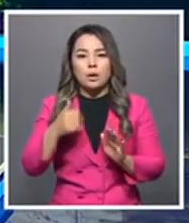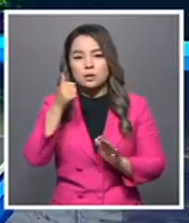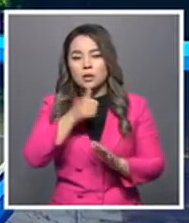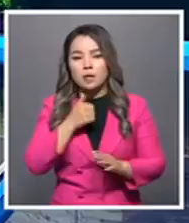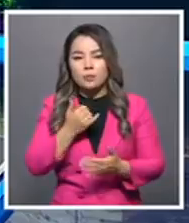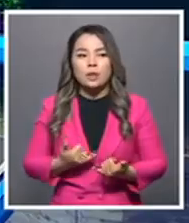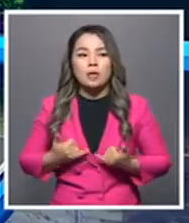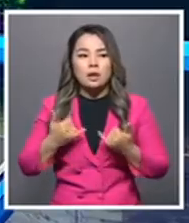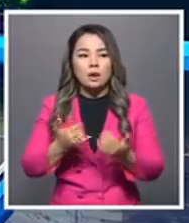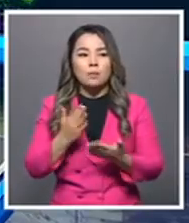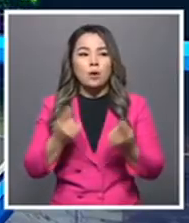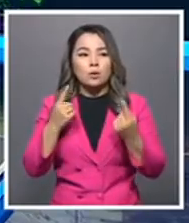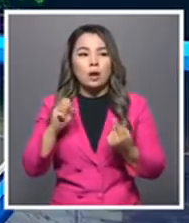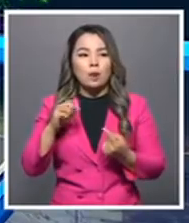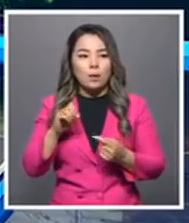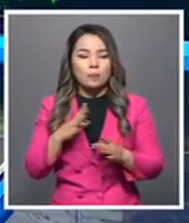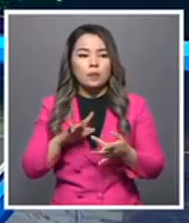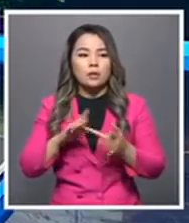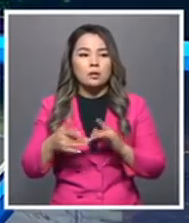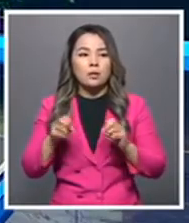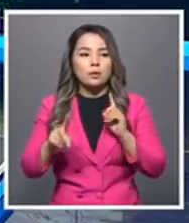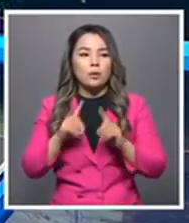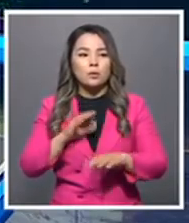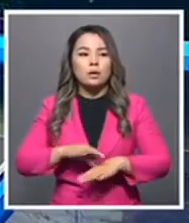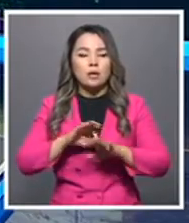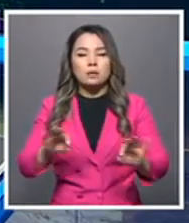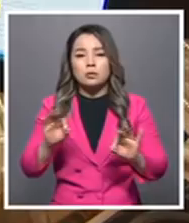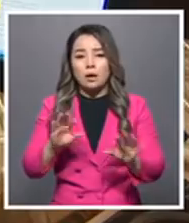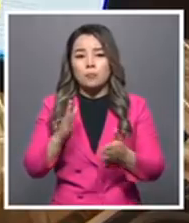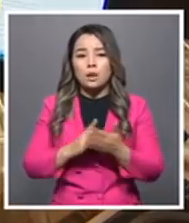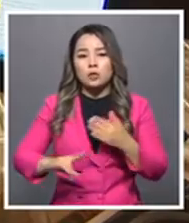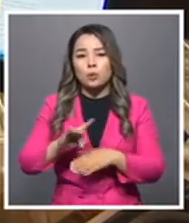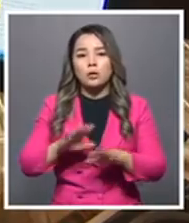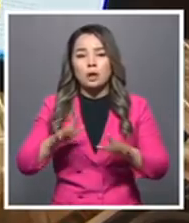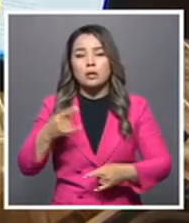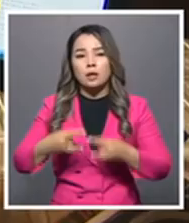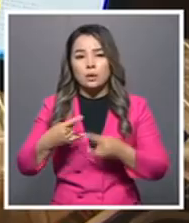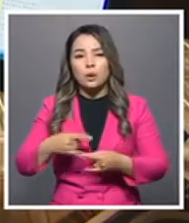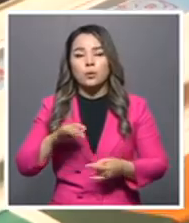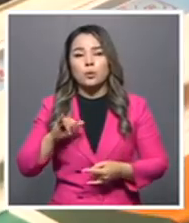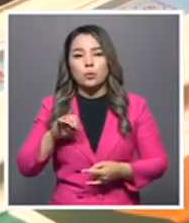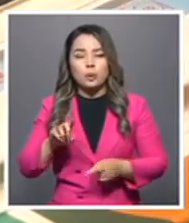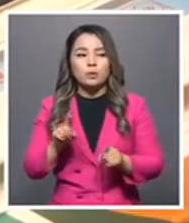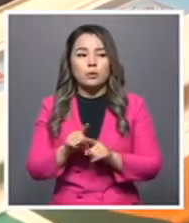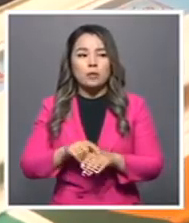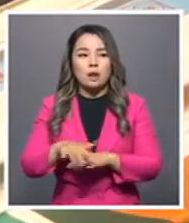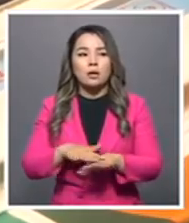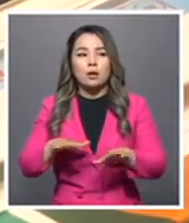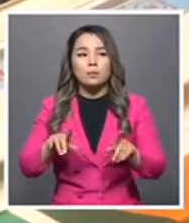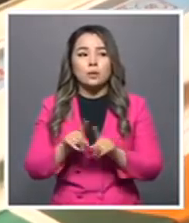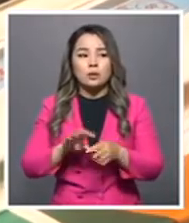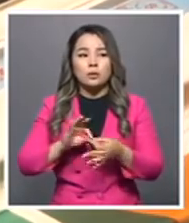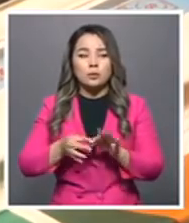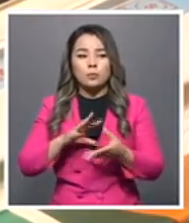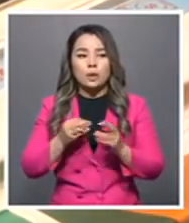адалдықты мұрай еткен ұлы Абай атты онлайн дәріс өтті. Республикалық телеарналар мен YouTube желісі арқылы таратылған бейне дәріске Алматы